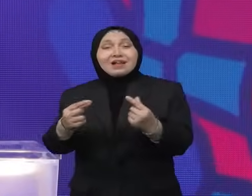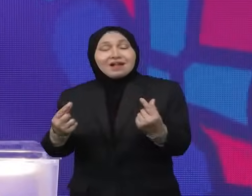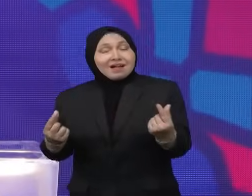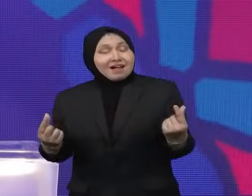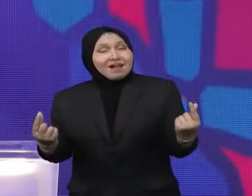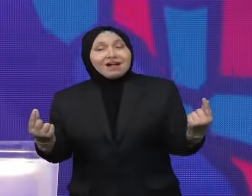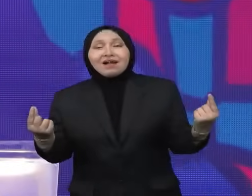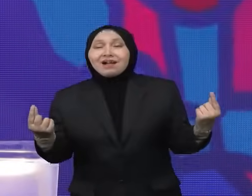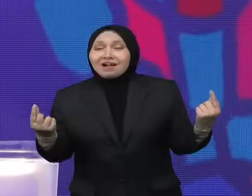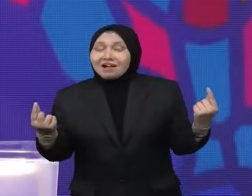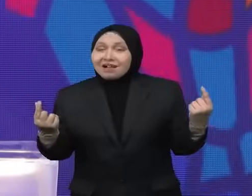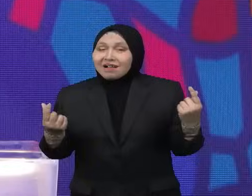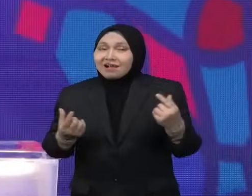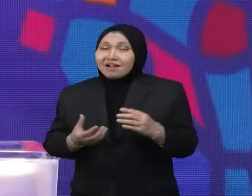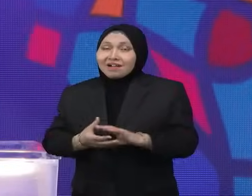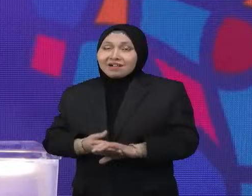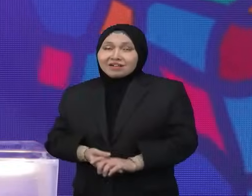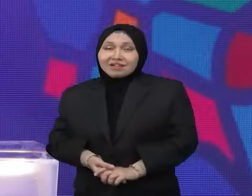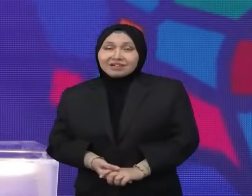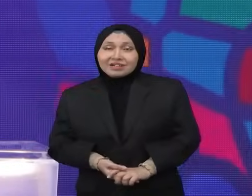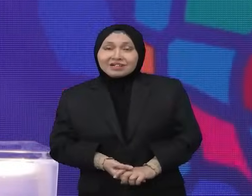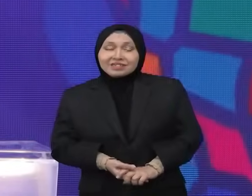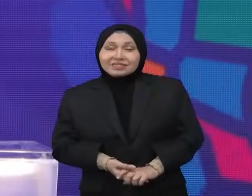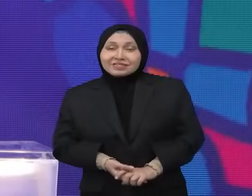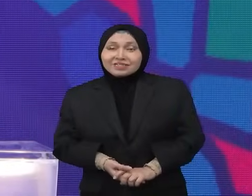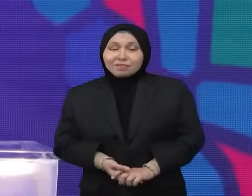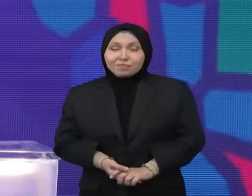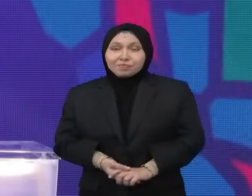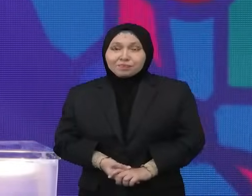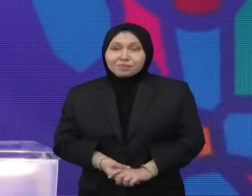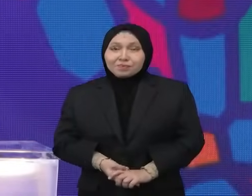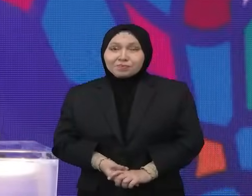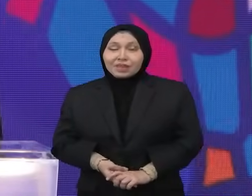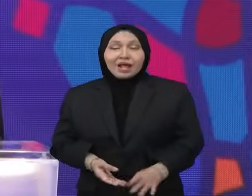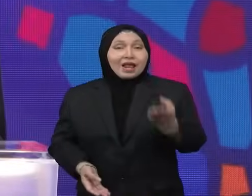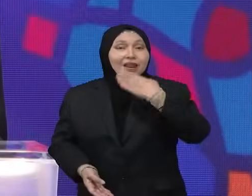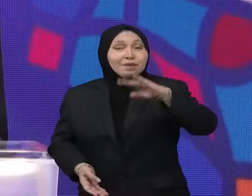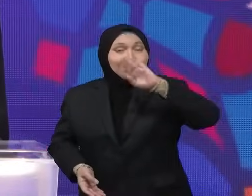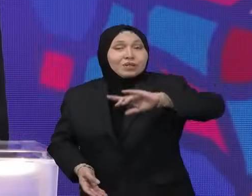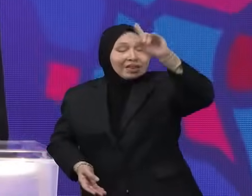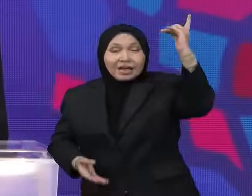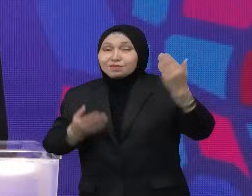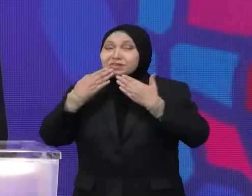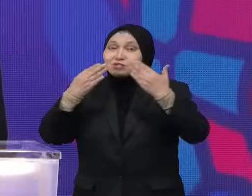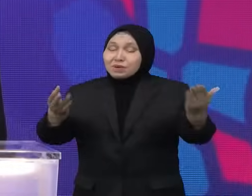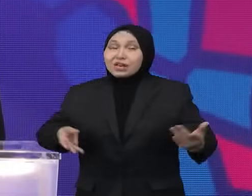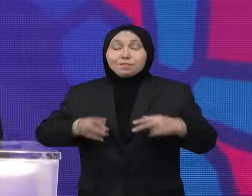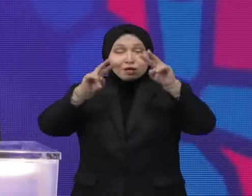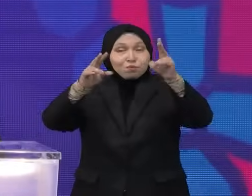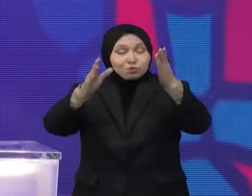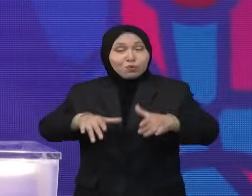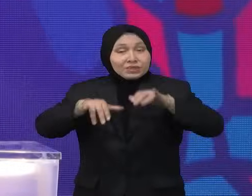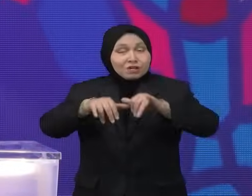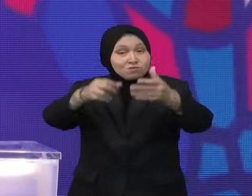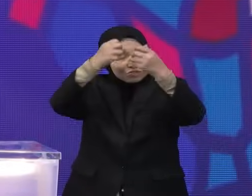القرآن. Alhamdulillah, terima kasih pada para penonton. Terus setia